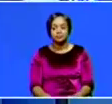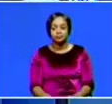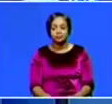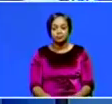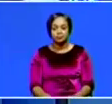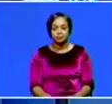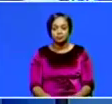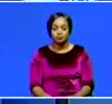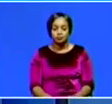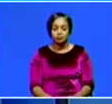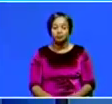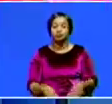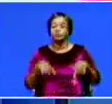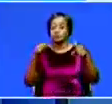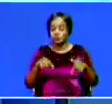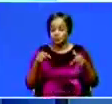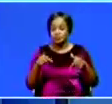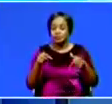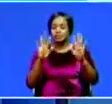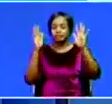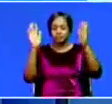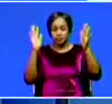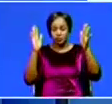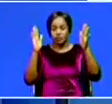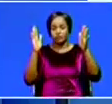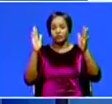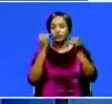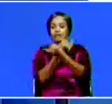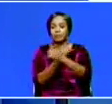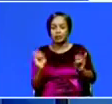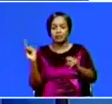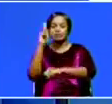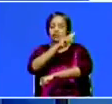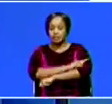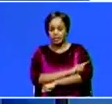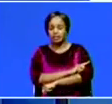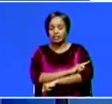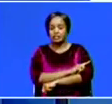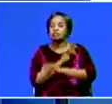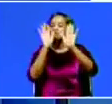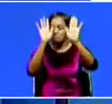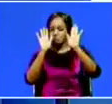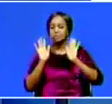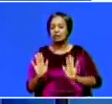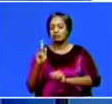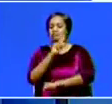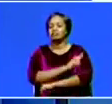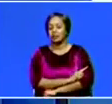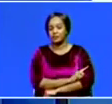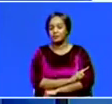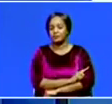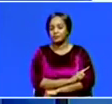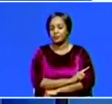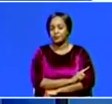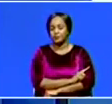Katika makala yetu ya siku ni kwamba siku kuu ya Jamhuri ni siku muhimu katika kalenda ya taifa la Kenya ya kuadhimisha Kenya